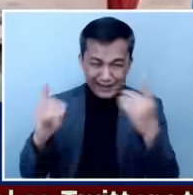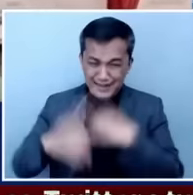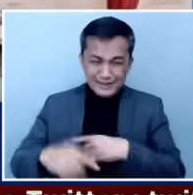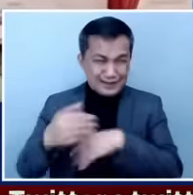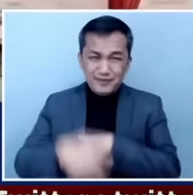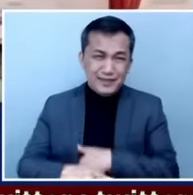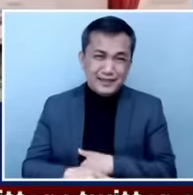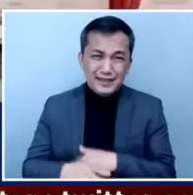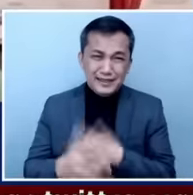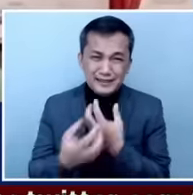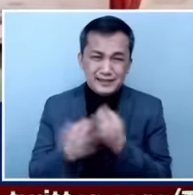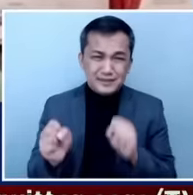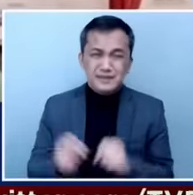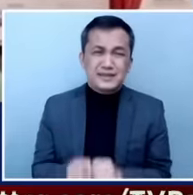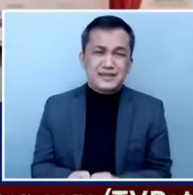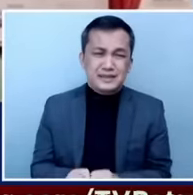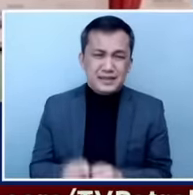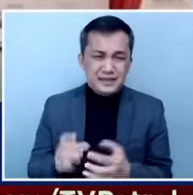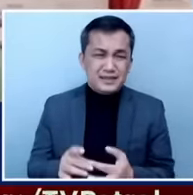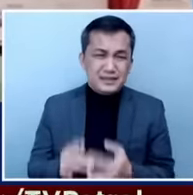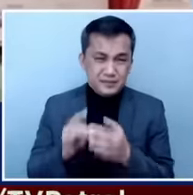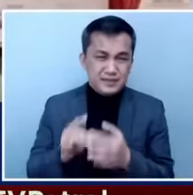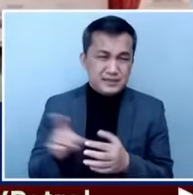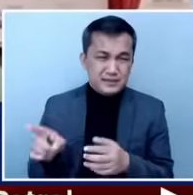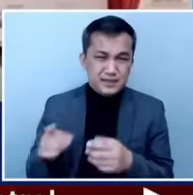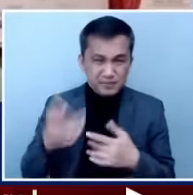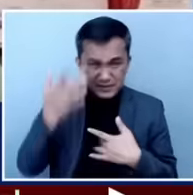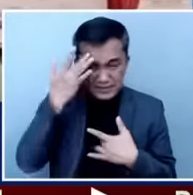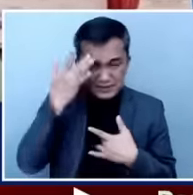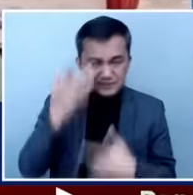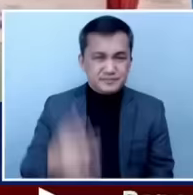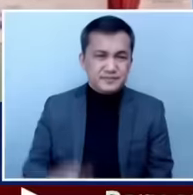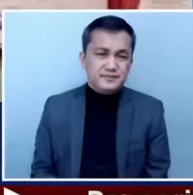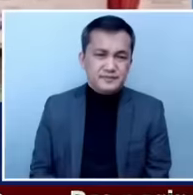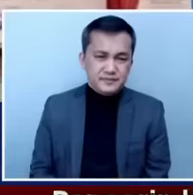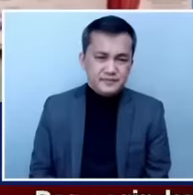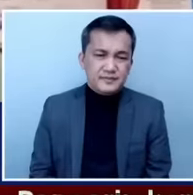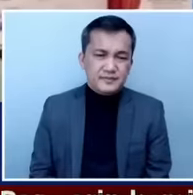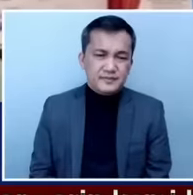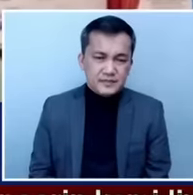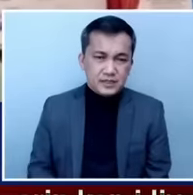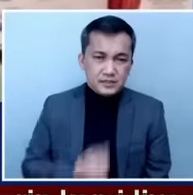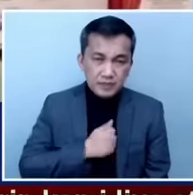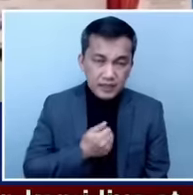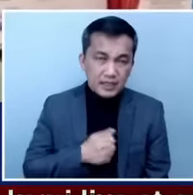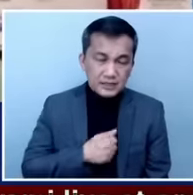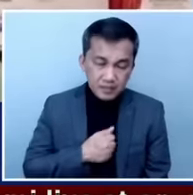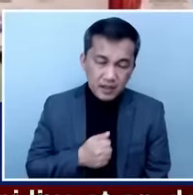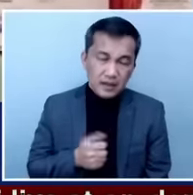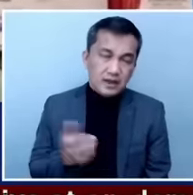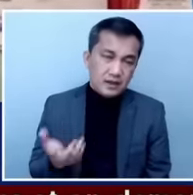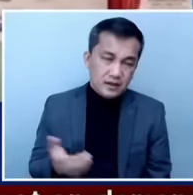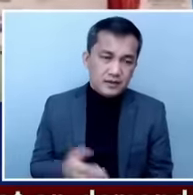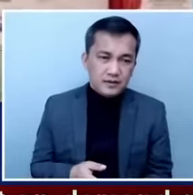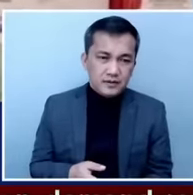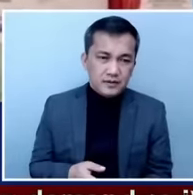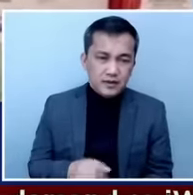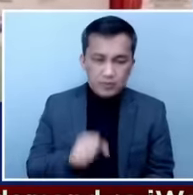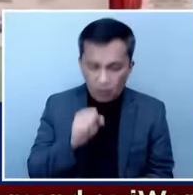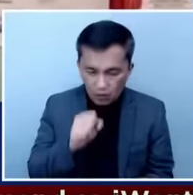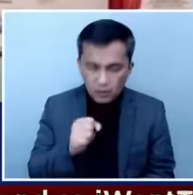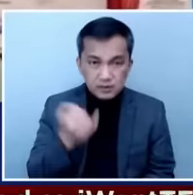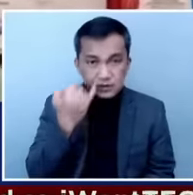and then especially sa mga may karamdaman, like sa mga asthmatic or ngayon yung mga may ubo,